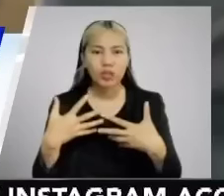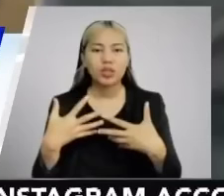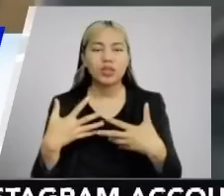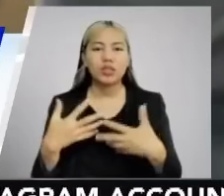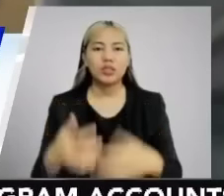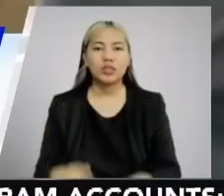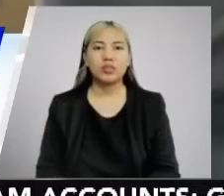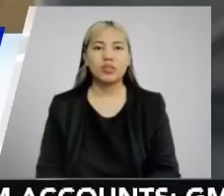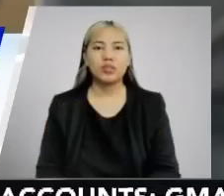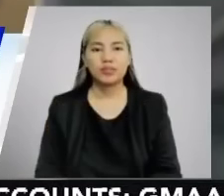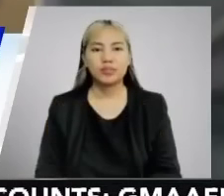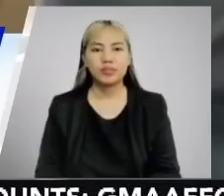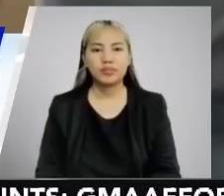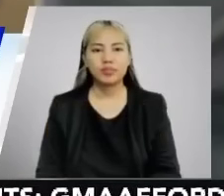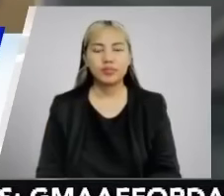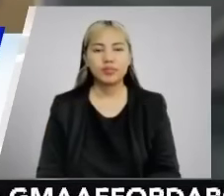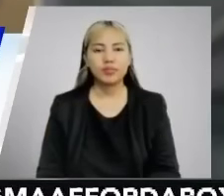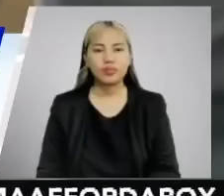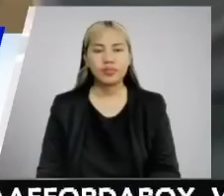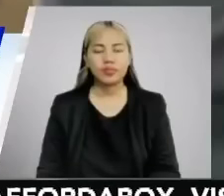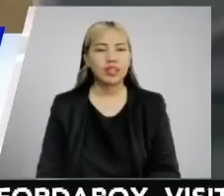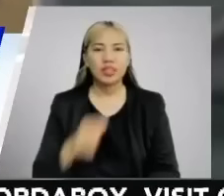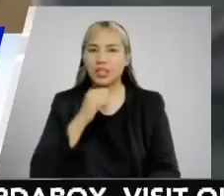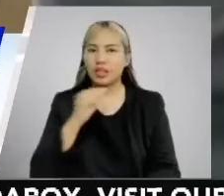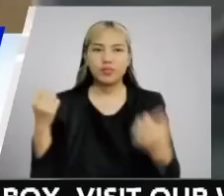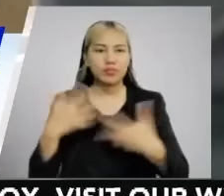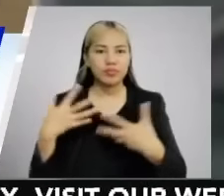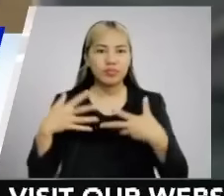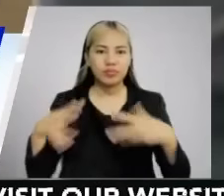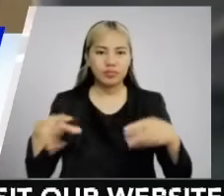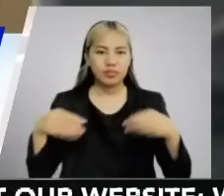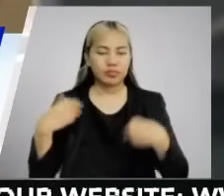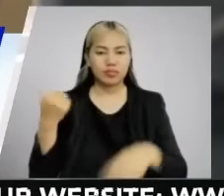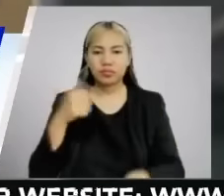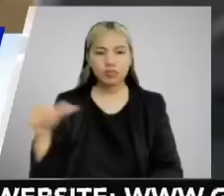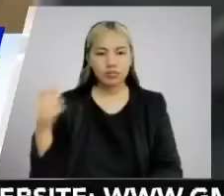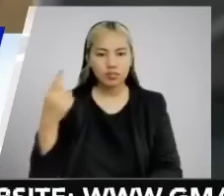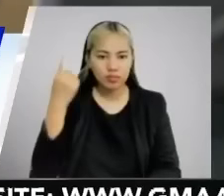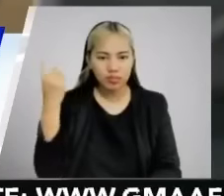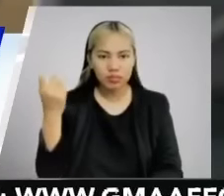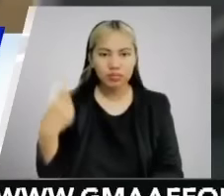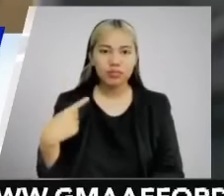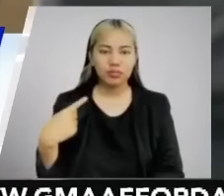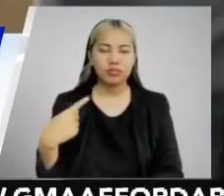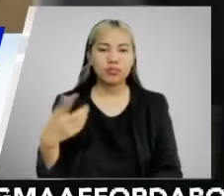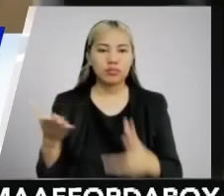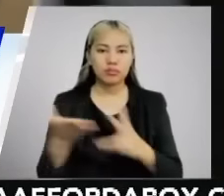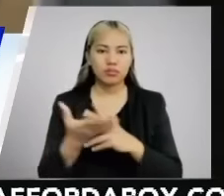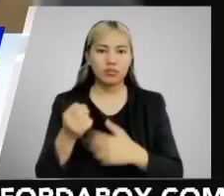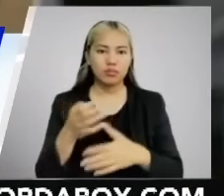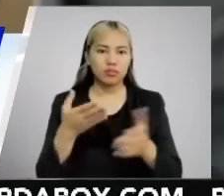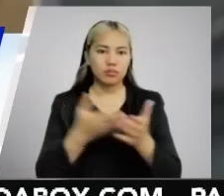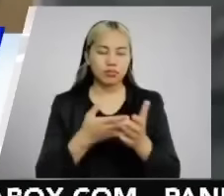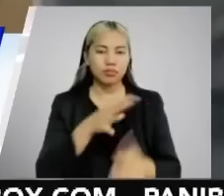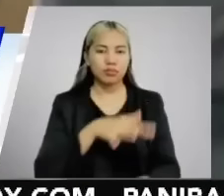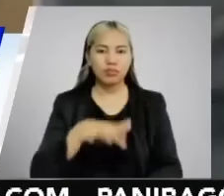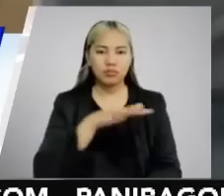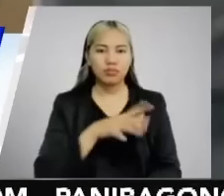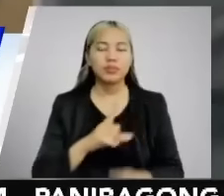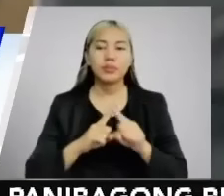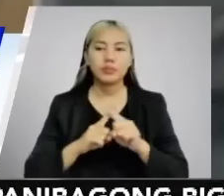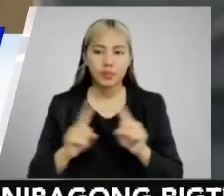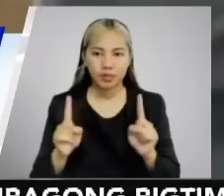na harapin kung anumang asunto, anumang question na isasampa sa kanila. Pero pinag-iisipan,